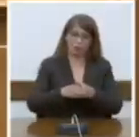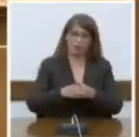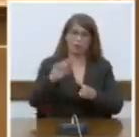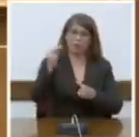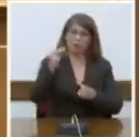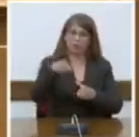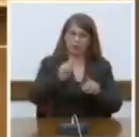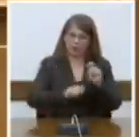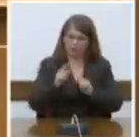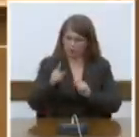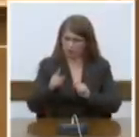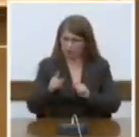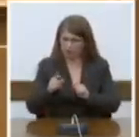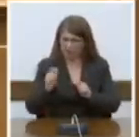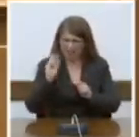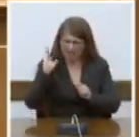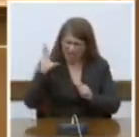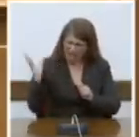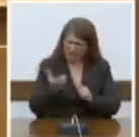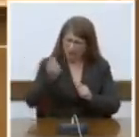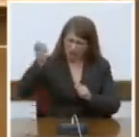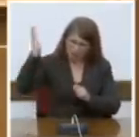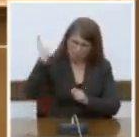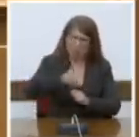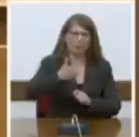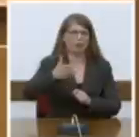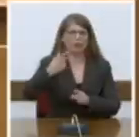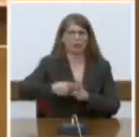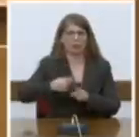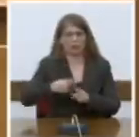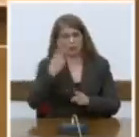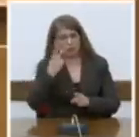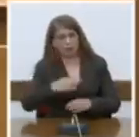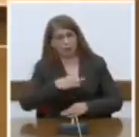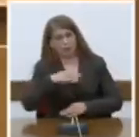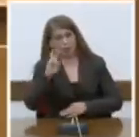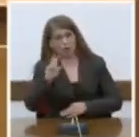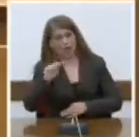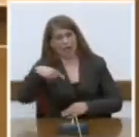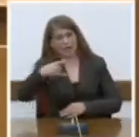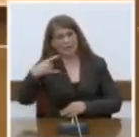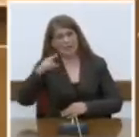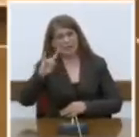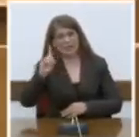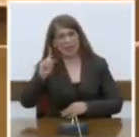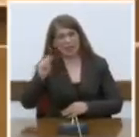μια σύσταση η οποία είναι κόλοφος για την Ελλάδα. Και αναρωτιέμαι, γιατί βλέπω και τον κύριο Χατζηδάκη, πόσο